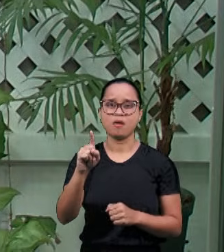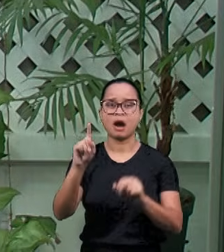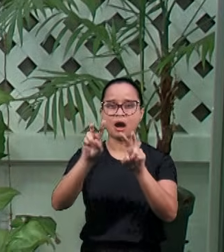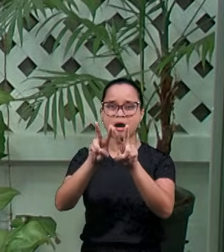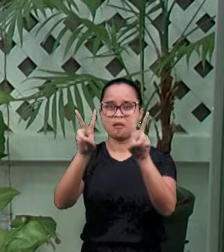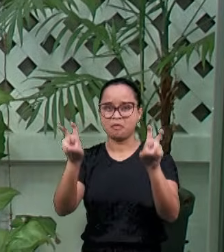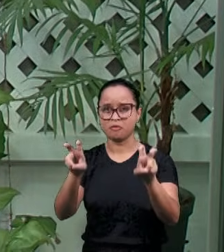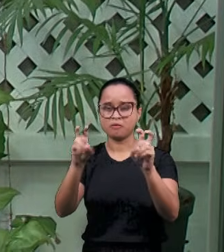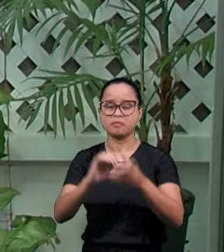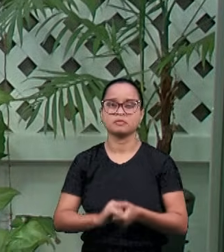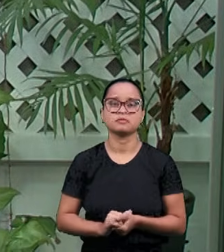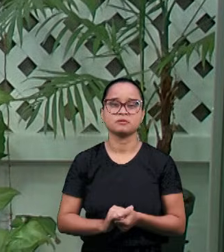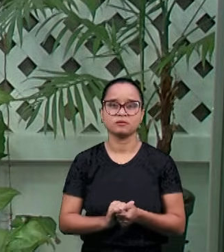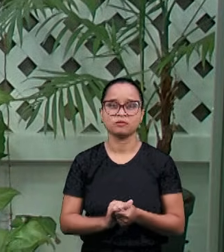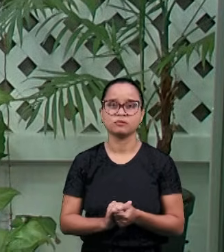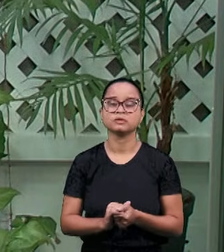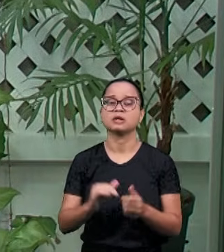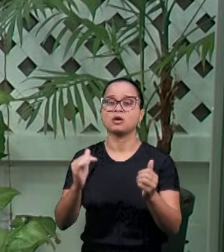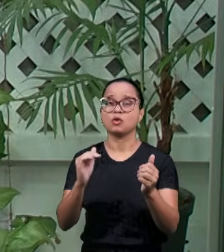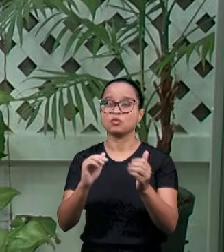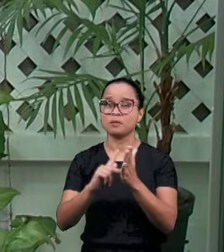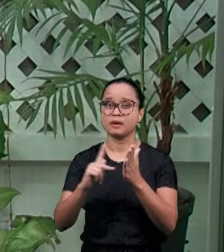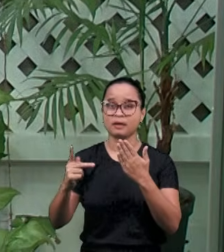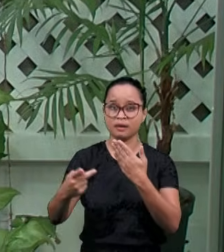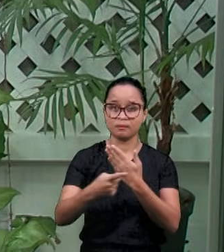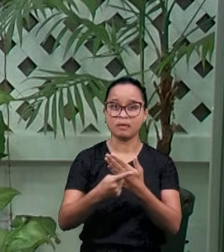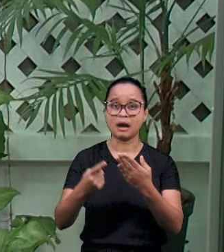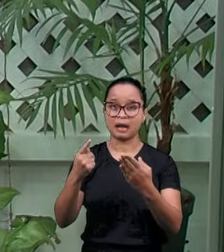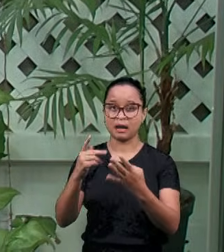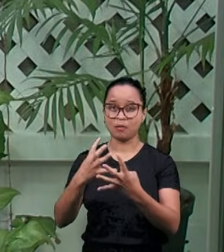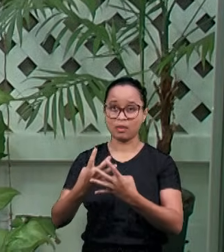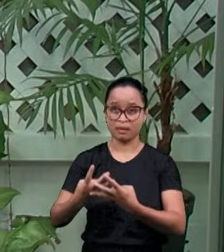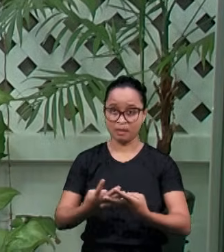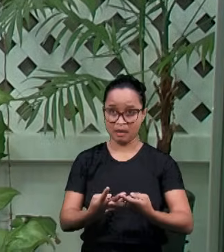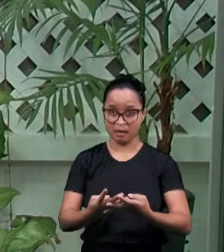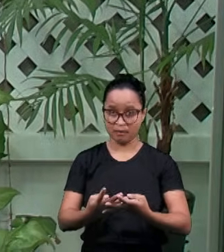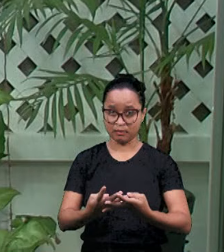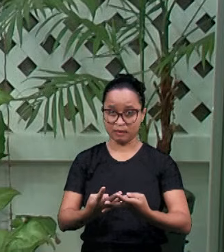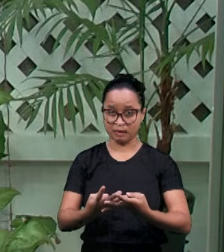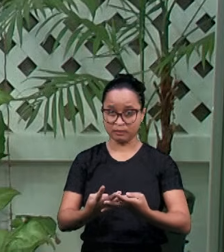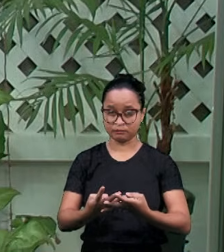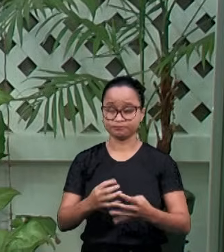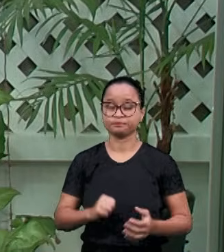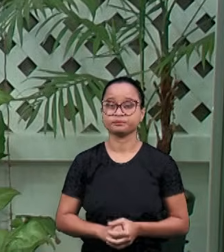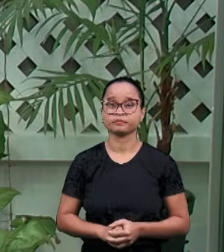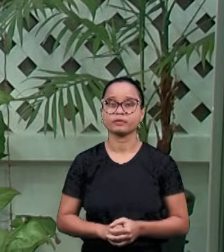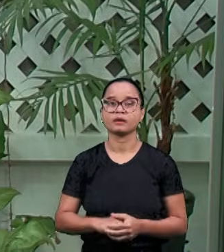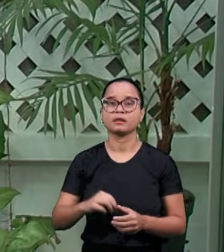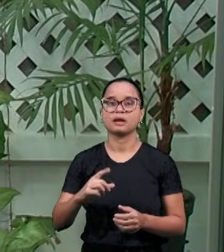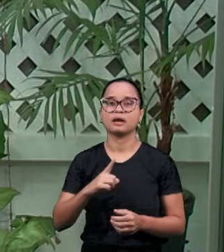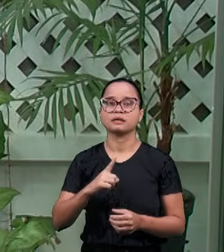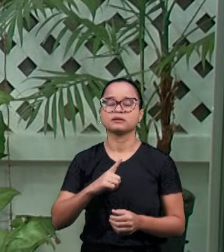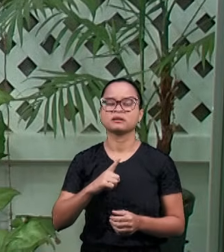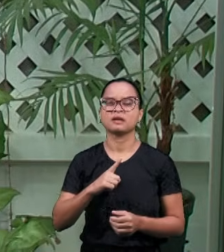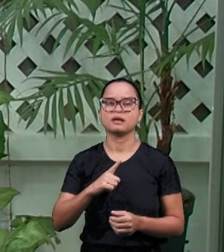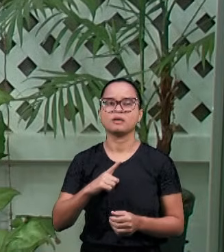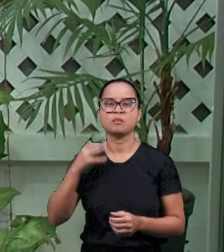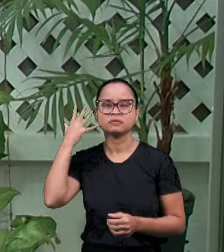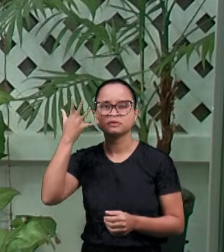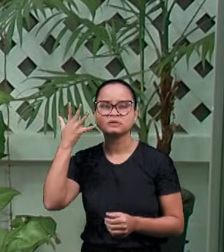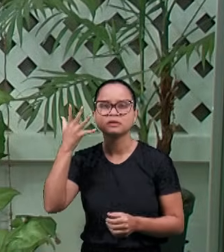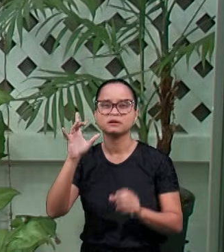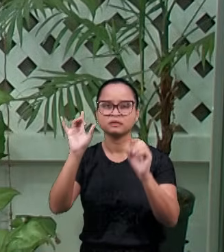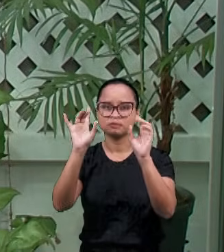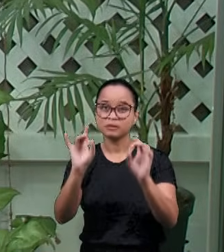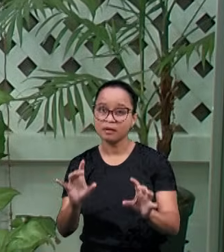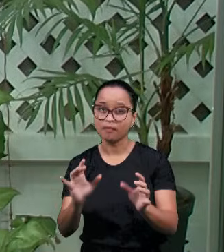qui est sur la parabole du filet. Nous avons une parole spéciale à la fin. Ceux